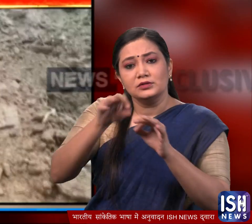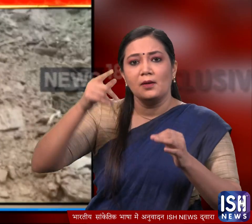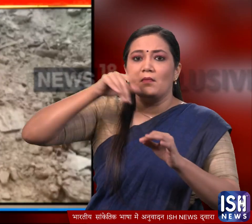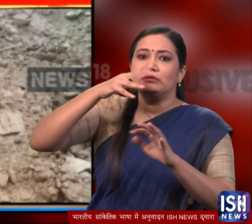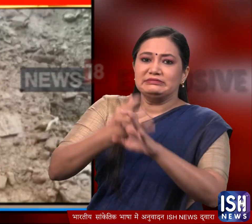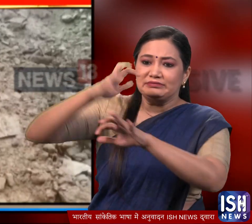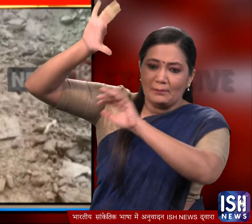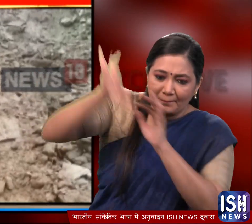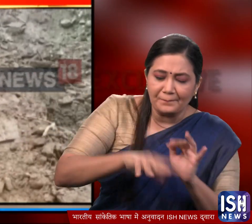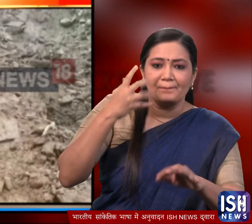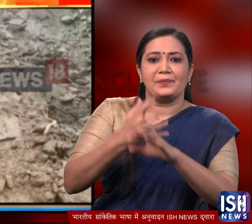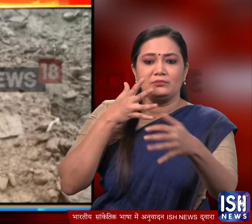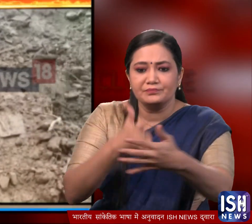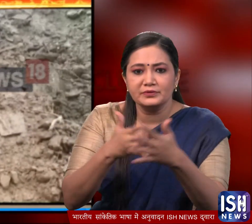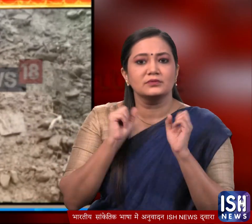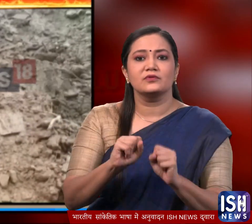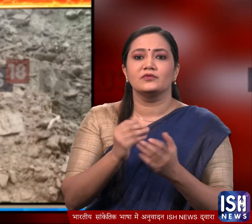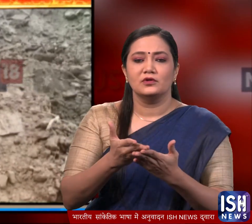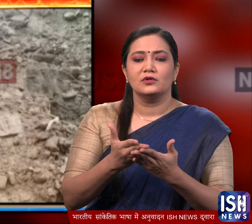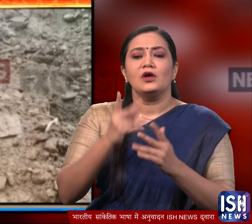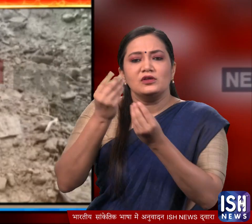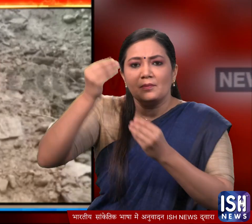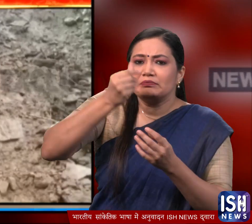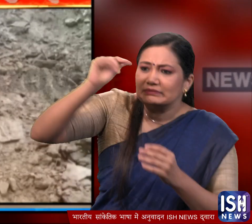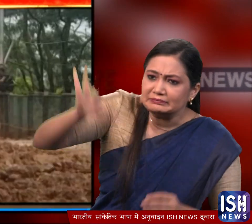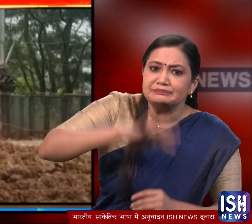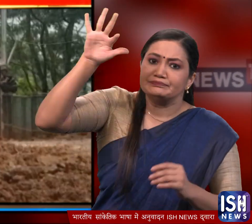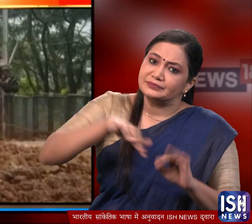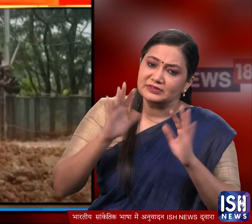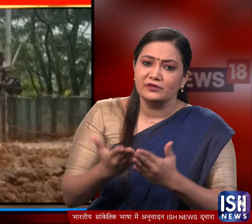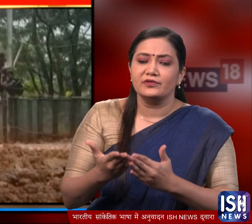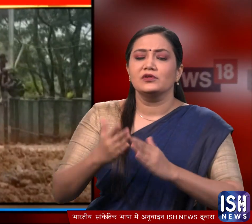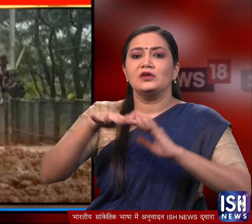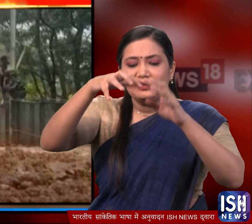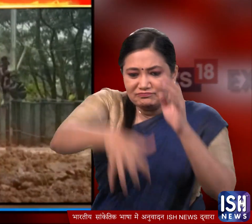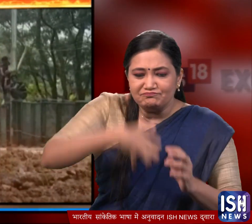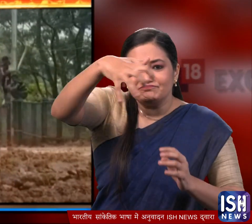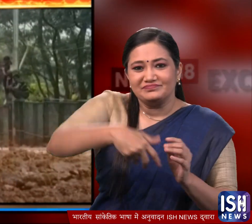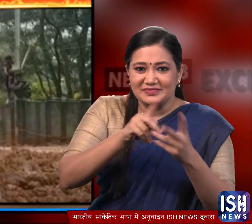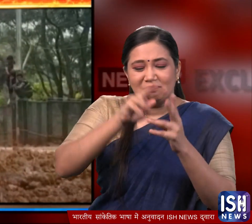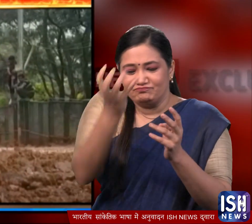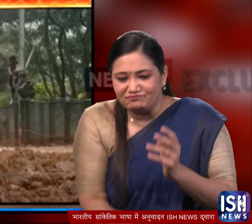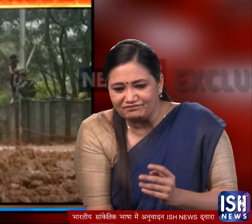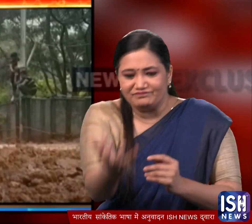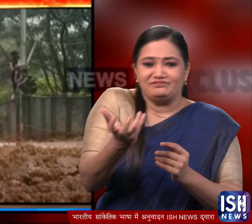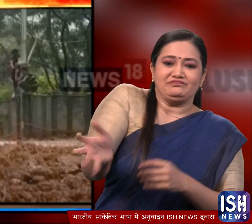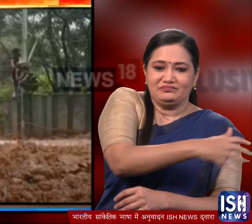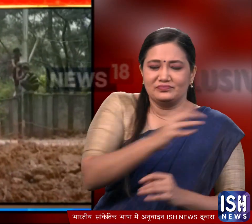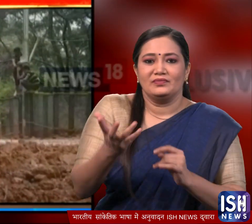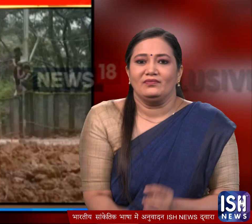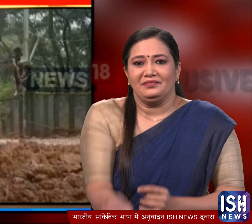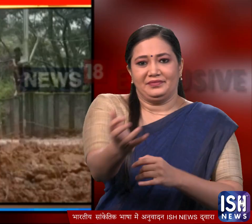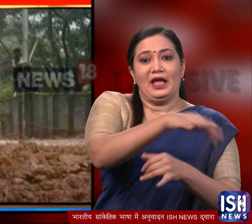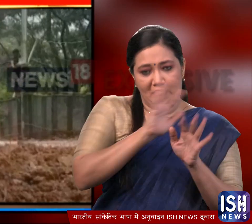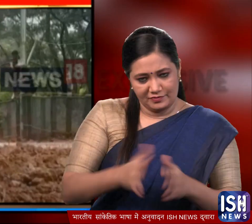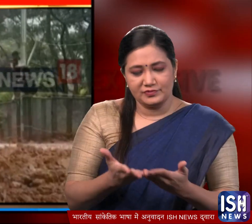दिखा। पहाड़ खिसकने की घटना के बाद भी वहां से थोड़ी थोड़ी मिट्टी गिरती दिखी। इस बीच खुदाई करने वाली एक मशीन की मदद से उस सड़क से मलबा उठाने